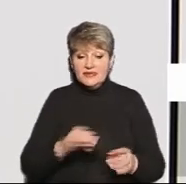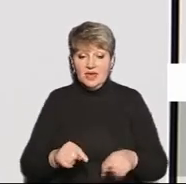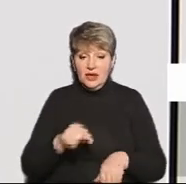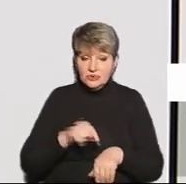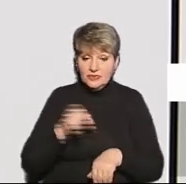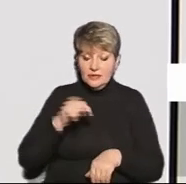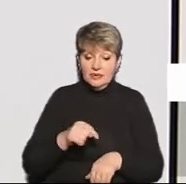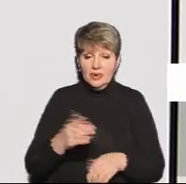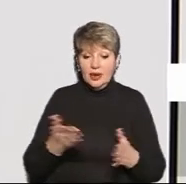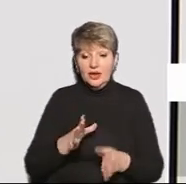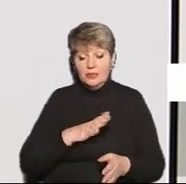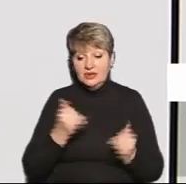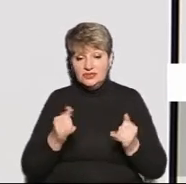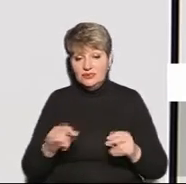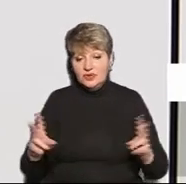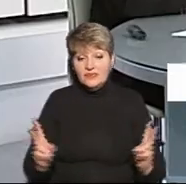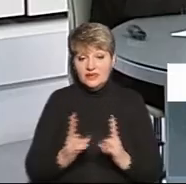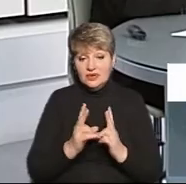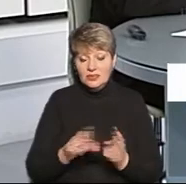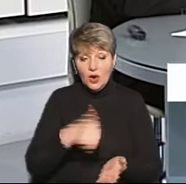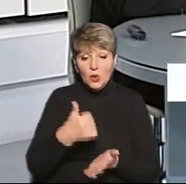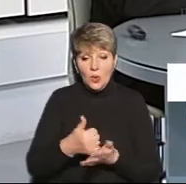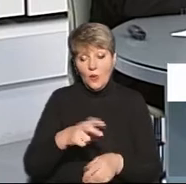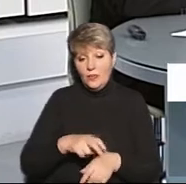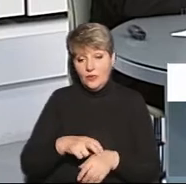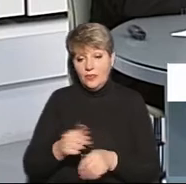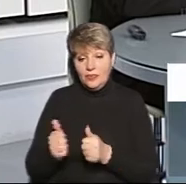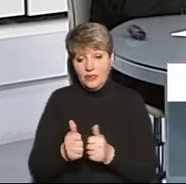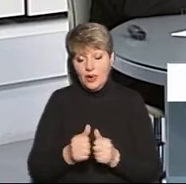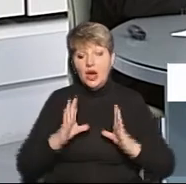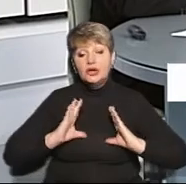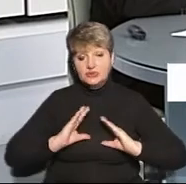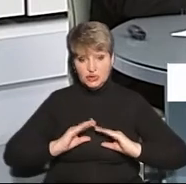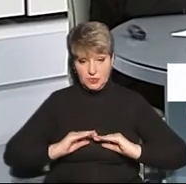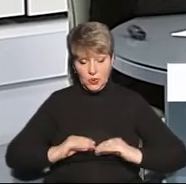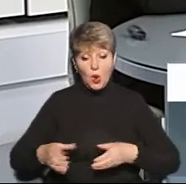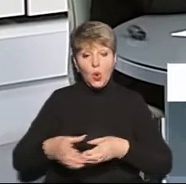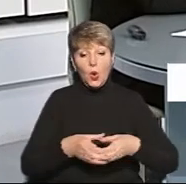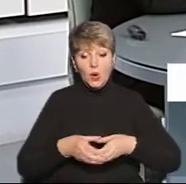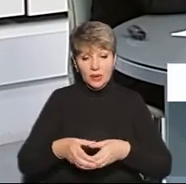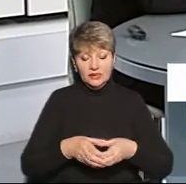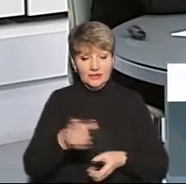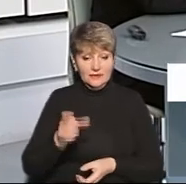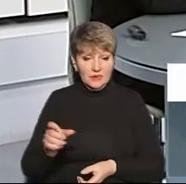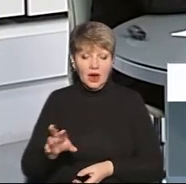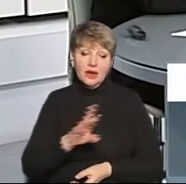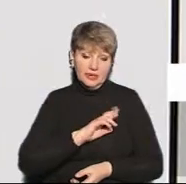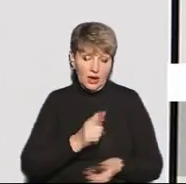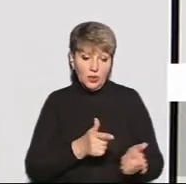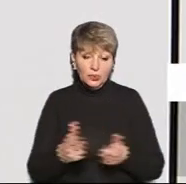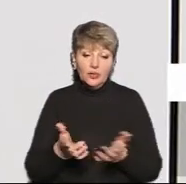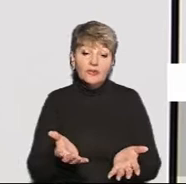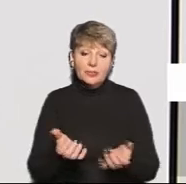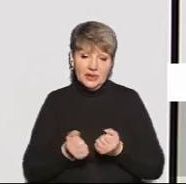директора департаменту охорони здоров'я і головного лікаря пологового будинку, вони заспокоюються, колектив. Я готовий